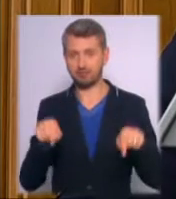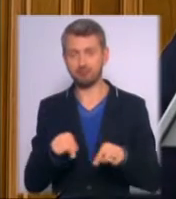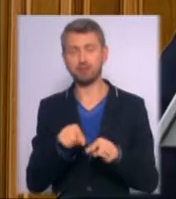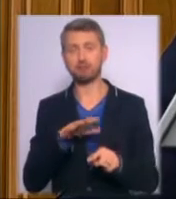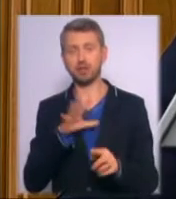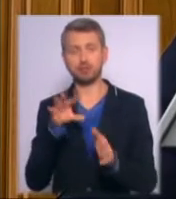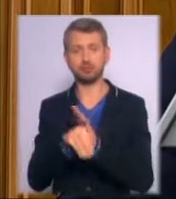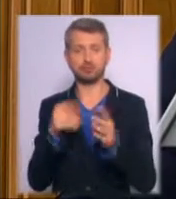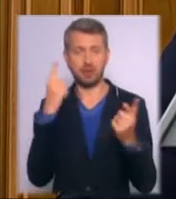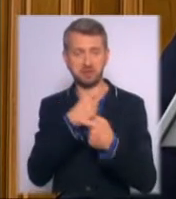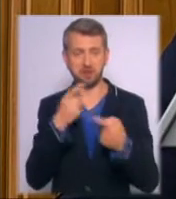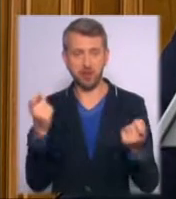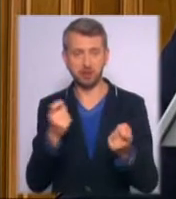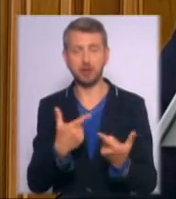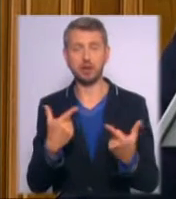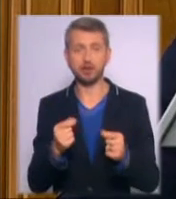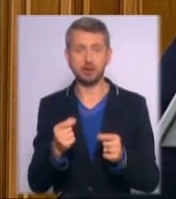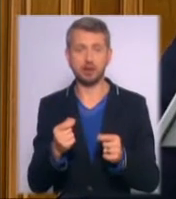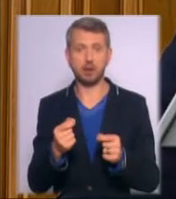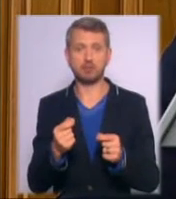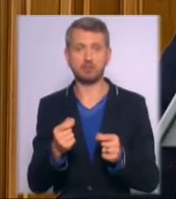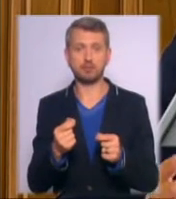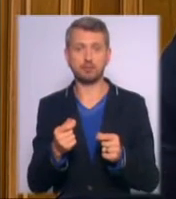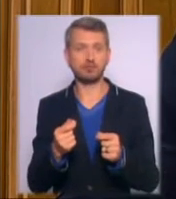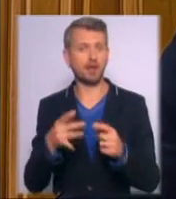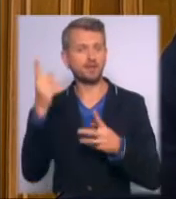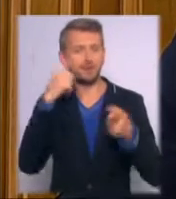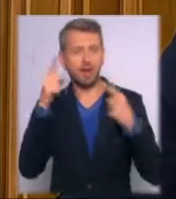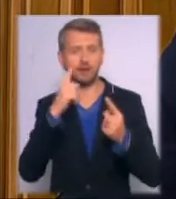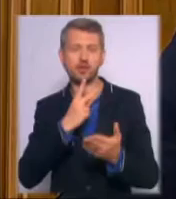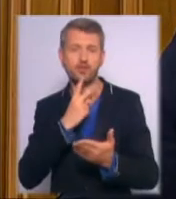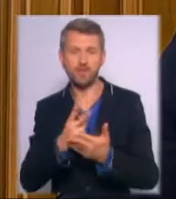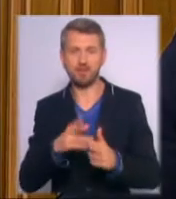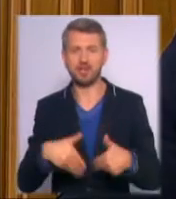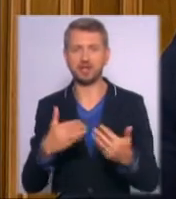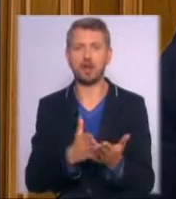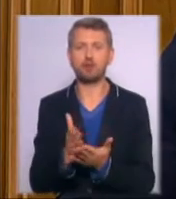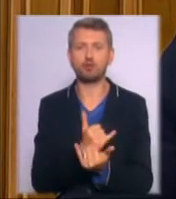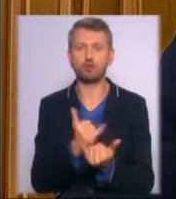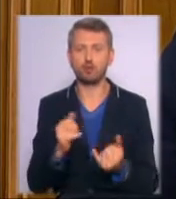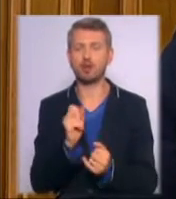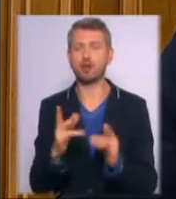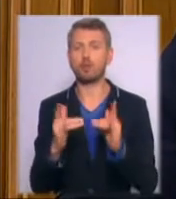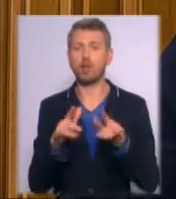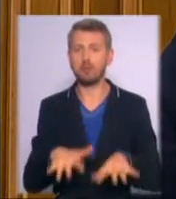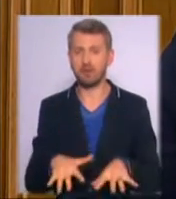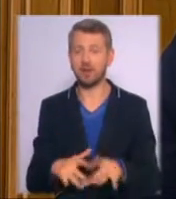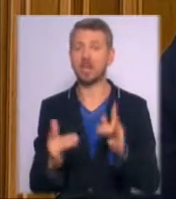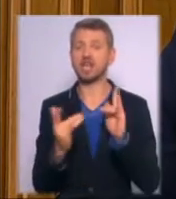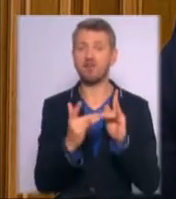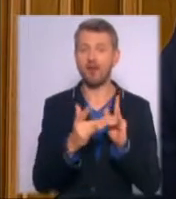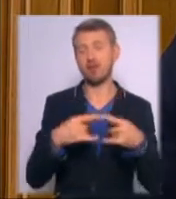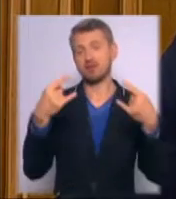де в більш-менш сказочному виді предоставлялись услуги, койка місце. Тобто кровать для